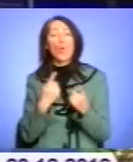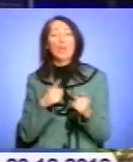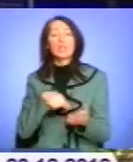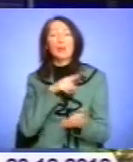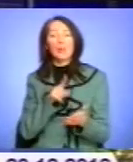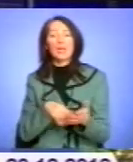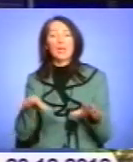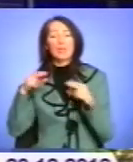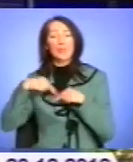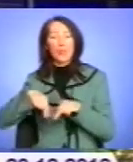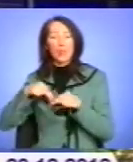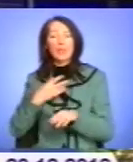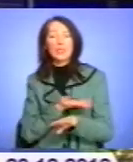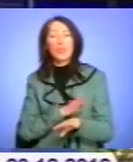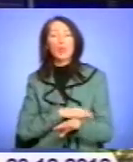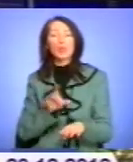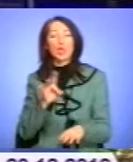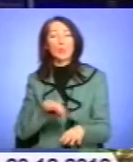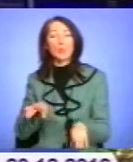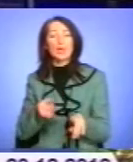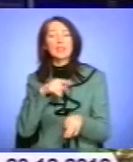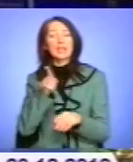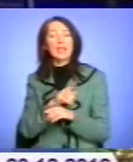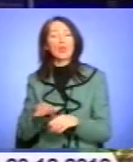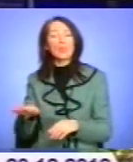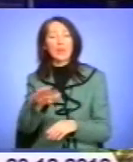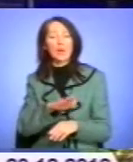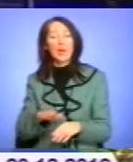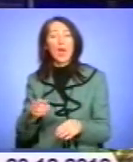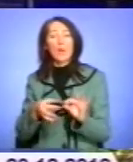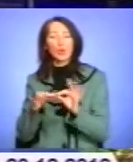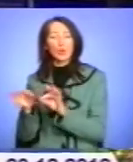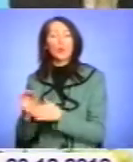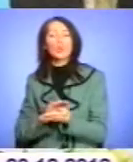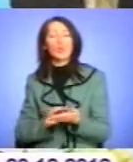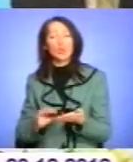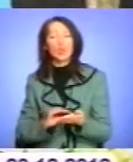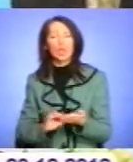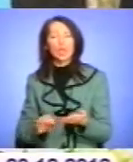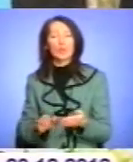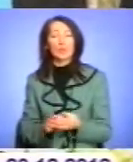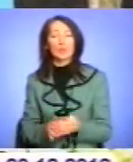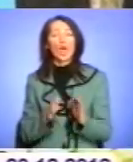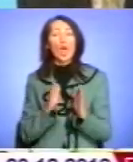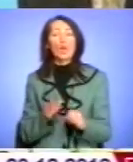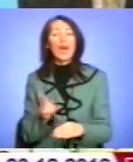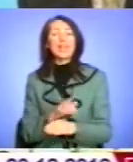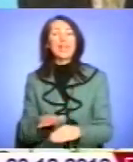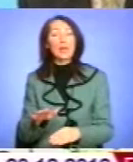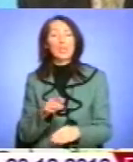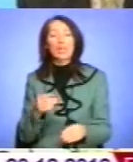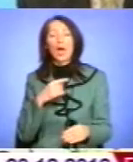питання співпраці Польської Республіки із Тернопільським краєм. Подробиці у сюжеті. Хоча Тернопільщина –